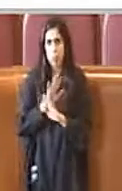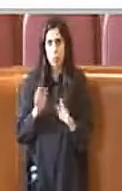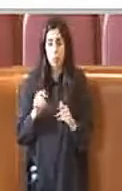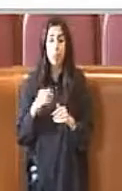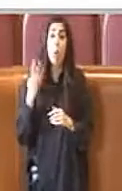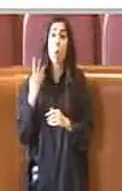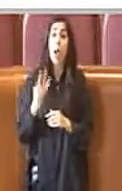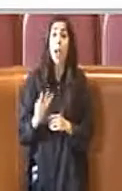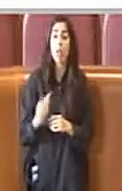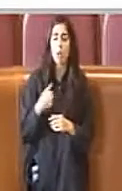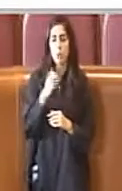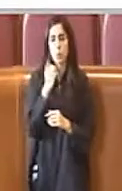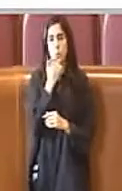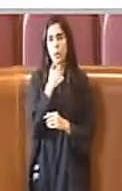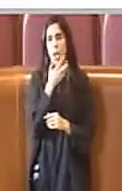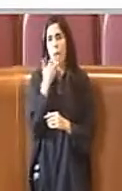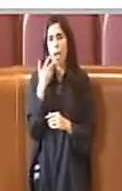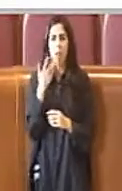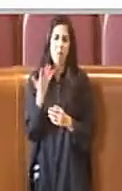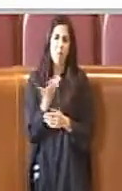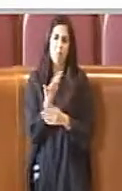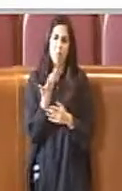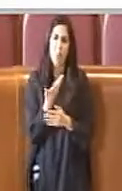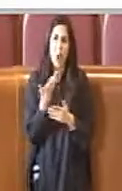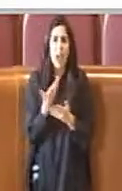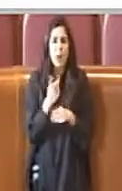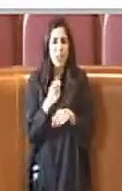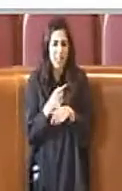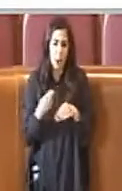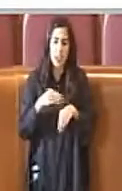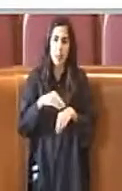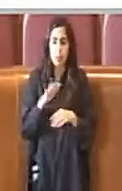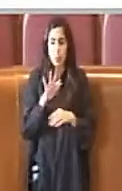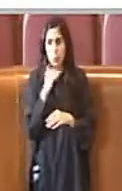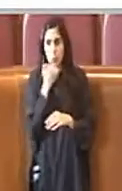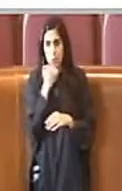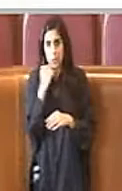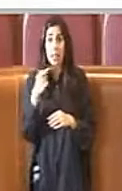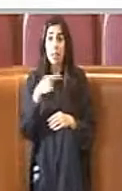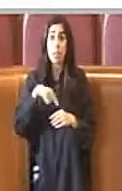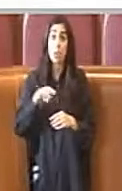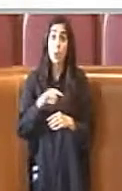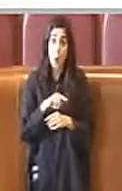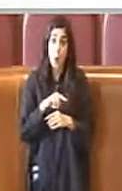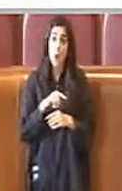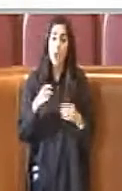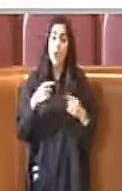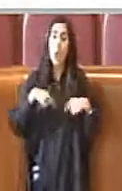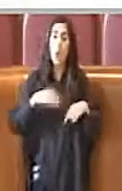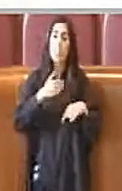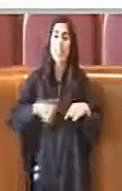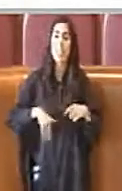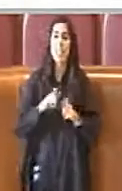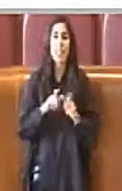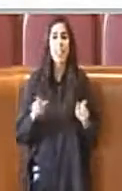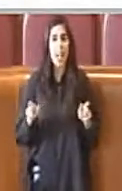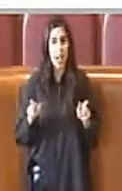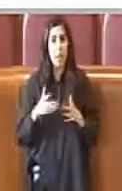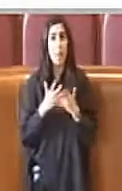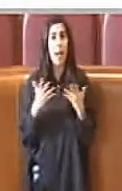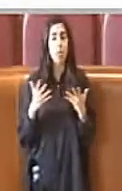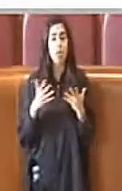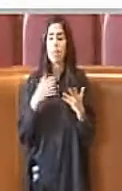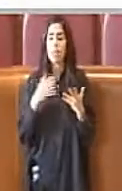ci tengo a dirlo scusate mi prendo forse qualche secondo in più noi consiglieri di maggioranza sicuramente abbiamo cercato di coinvolgere più possibile le